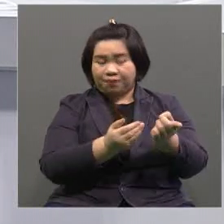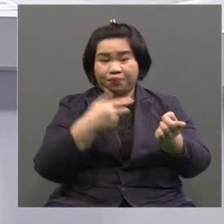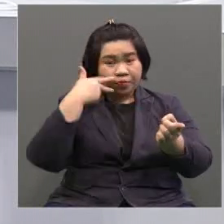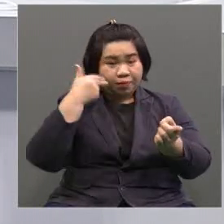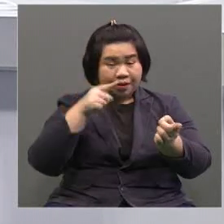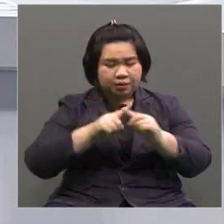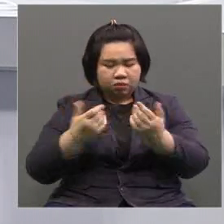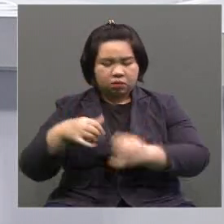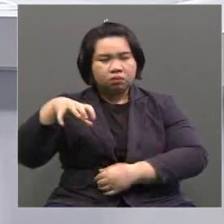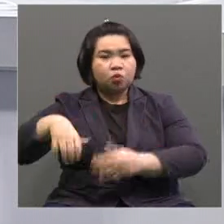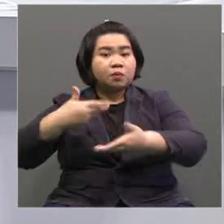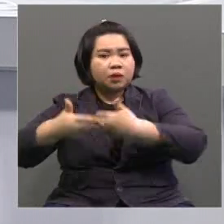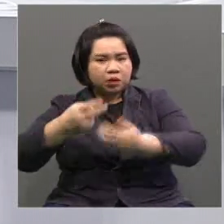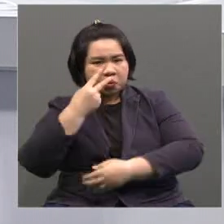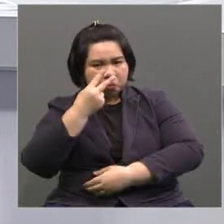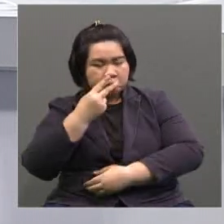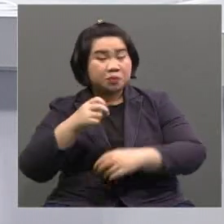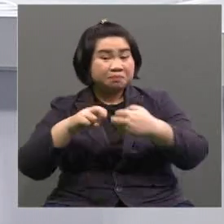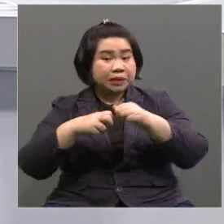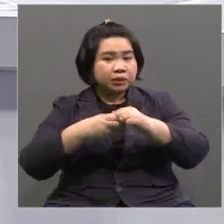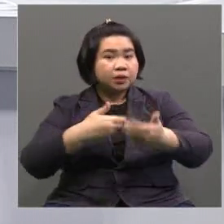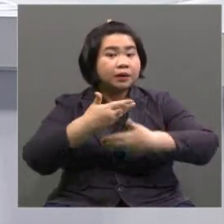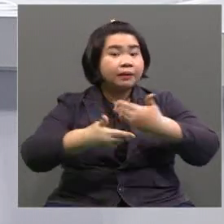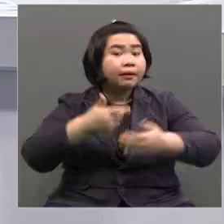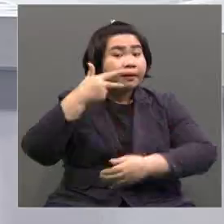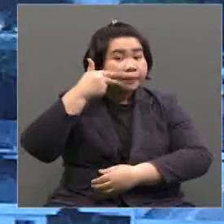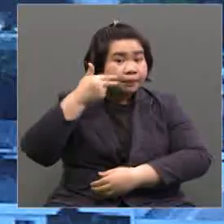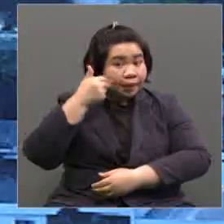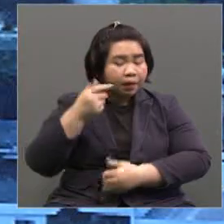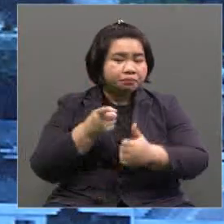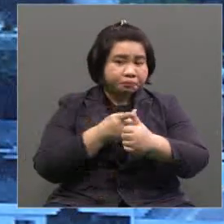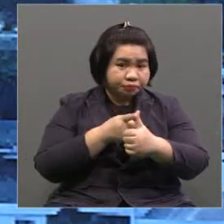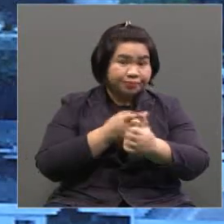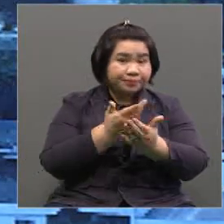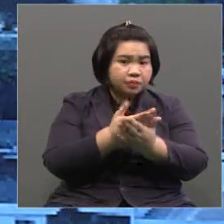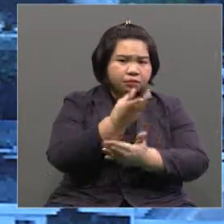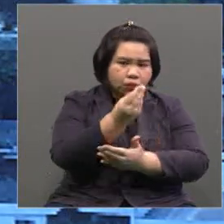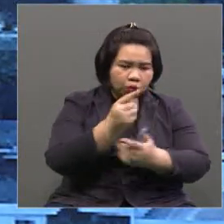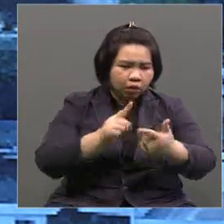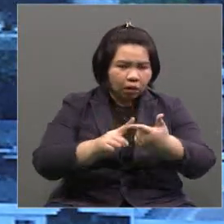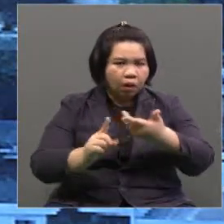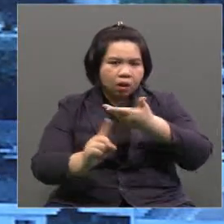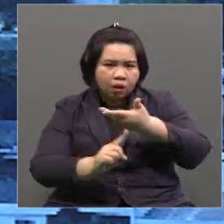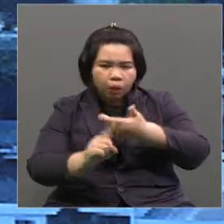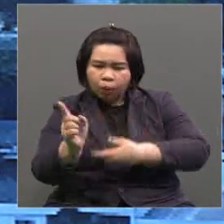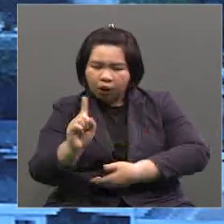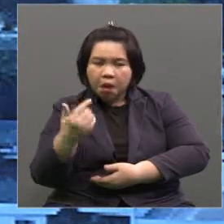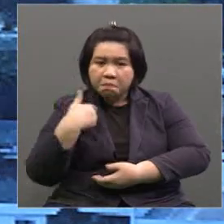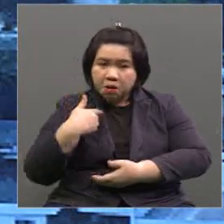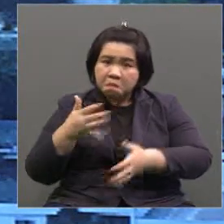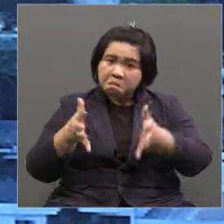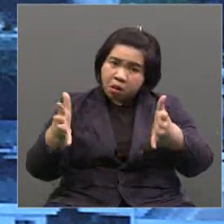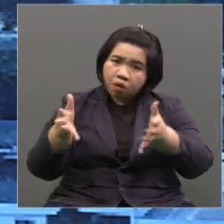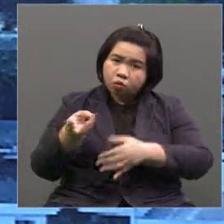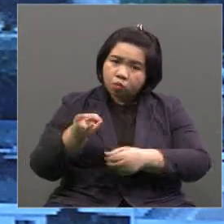ภายในตอนนี้ก็ได้มีการติดตามค่ะเรื่องของสถานการณ์การจำหน่ายทั้งด้านราคาแล้วก็ปริมาณอย่างต่อเนื่องดูซิว่าเพียง